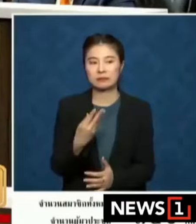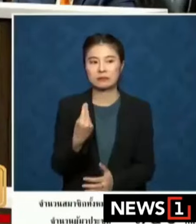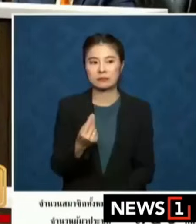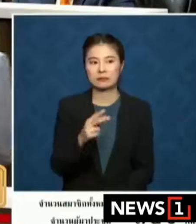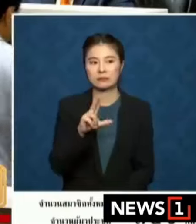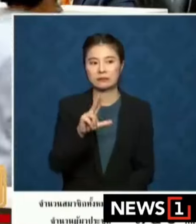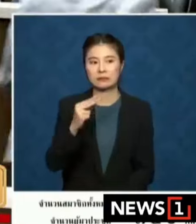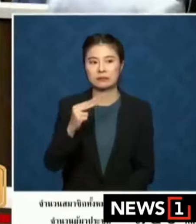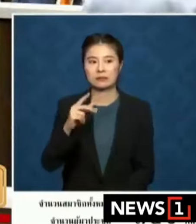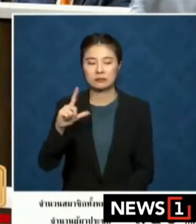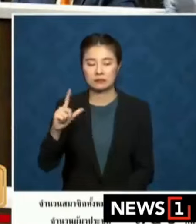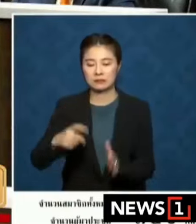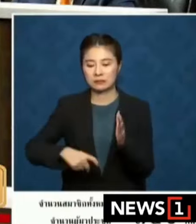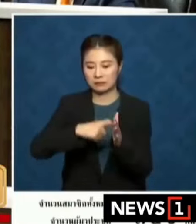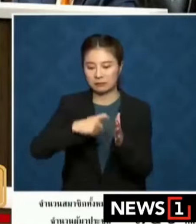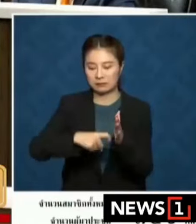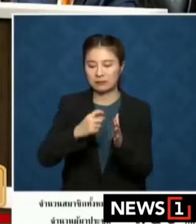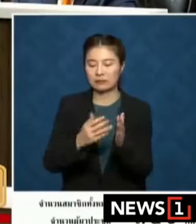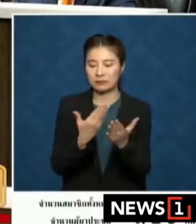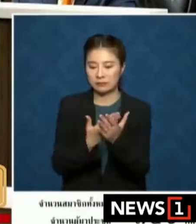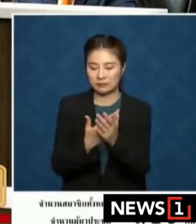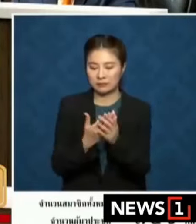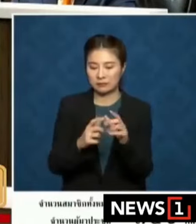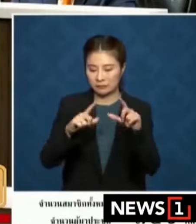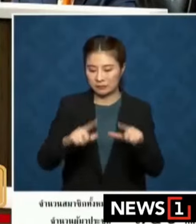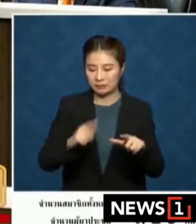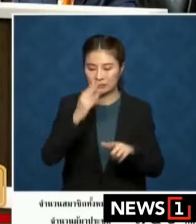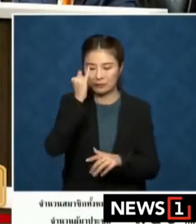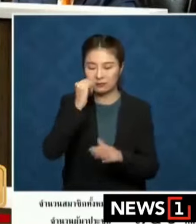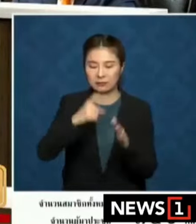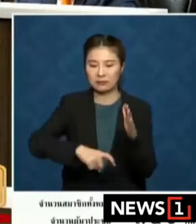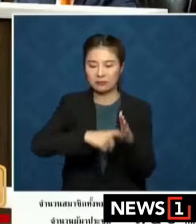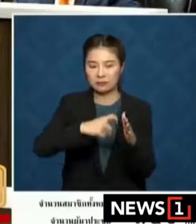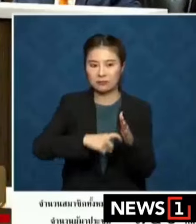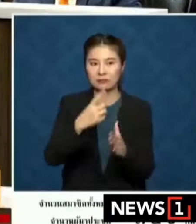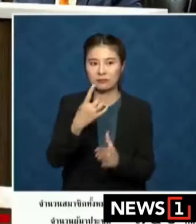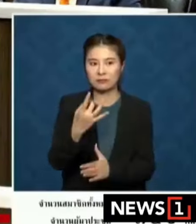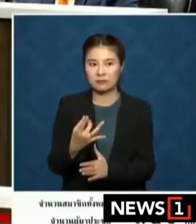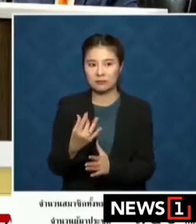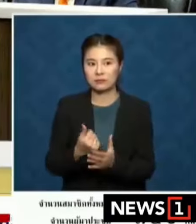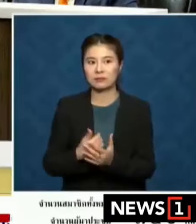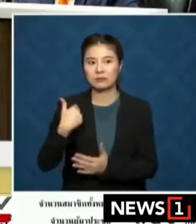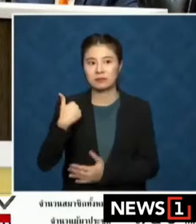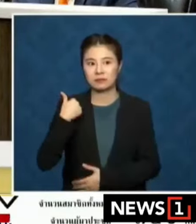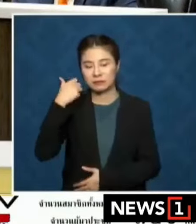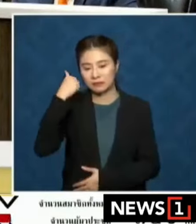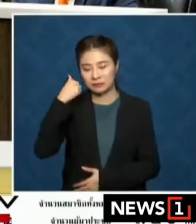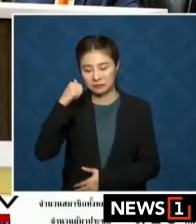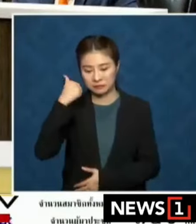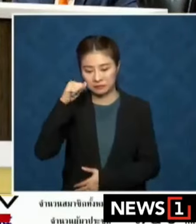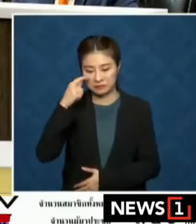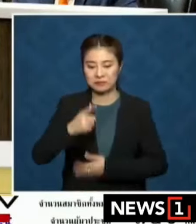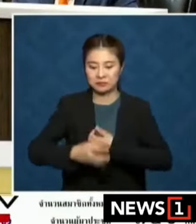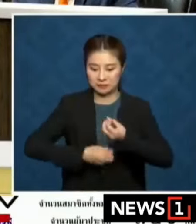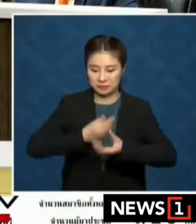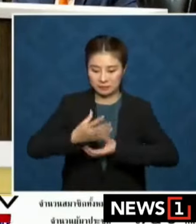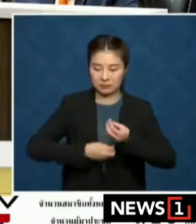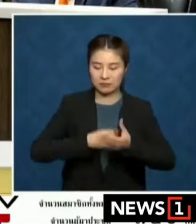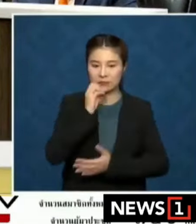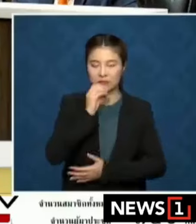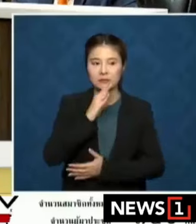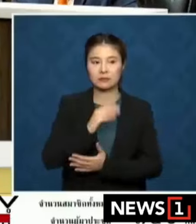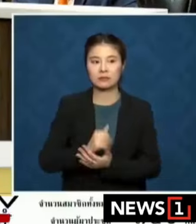ประสิทธิภาพนะครับไม่ได้เกิดจากแค่งบ 67ออกล่าช้าด้วยเพราะแม้แต่เรื่องของงบที่ให้ใช้ไปพลางก่อนใน